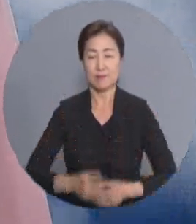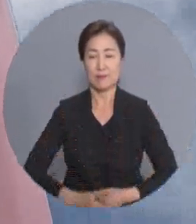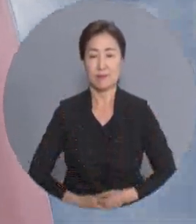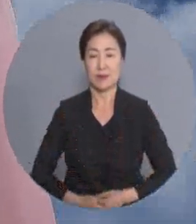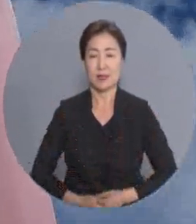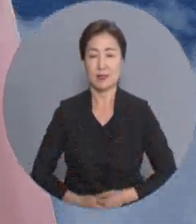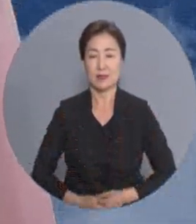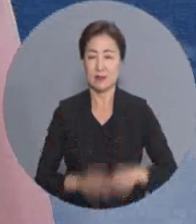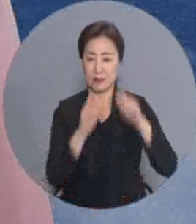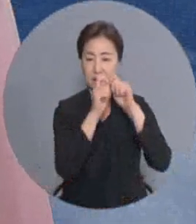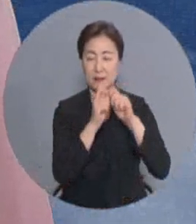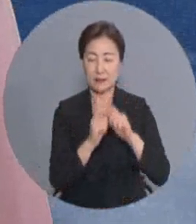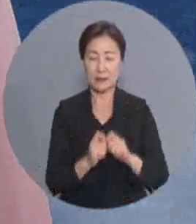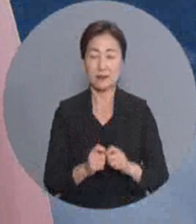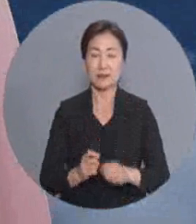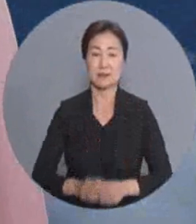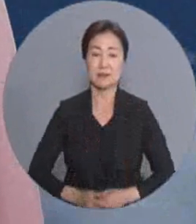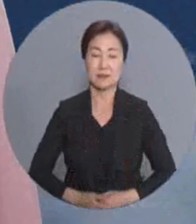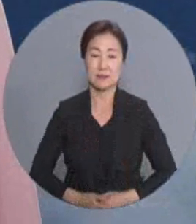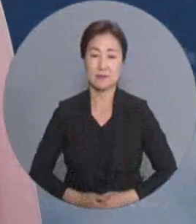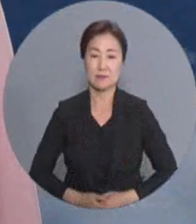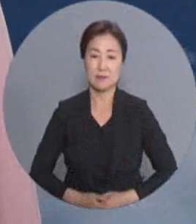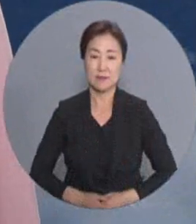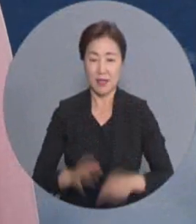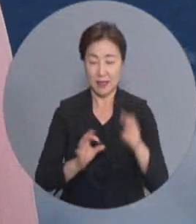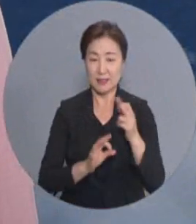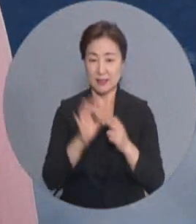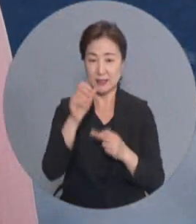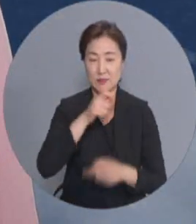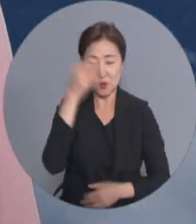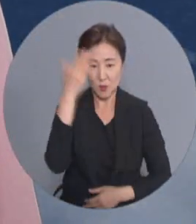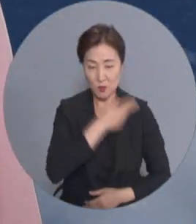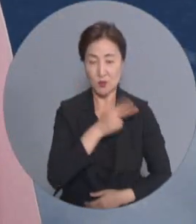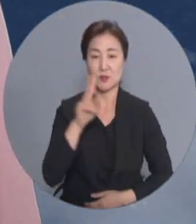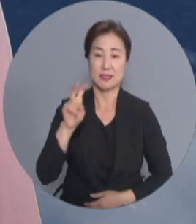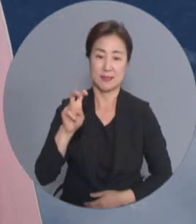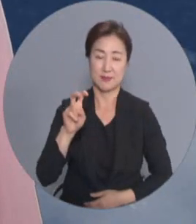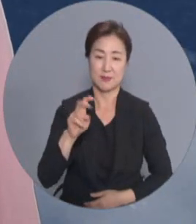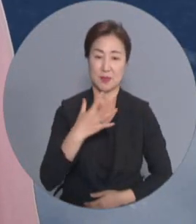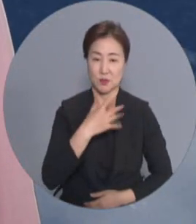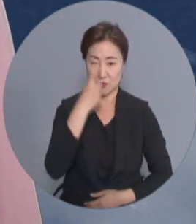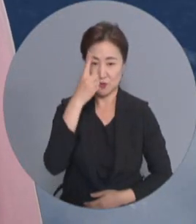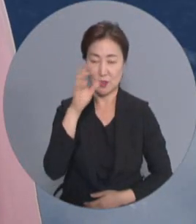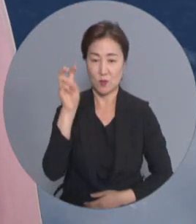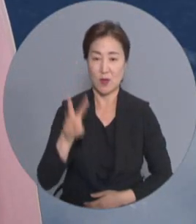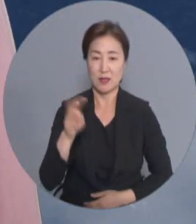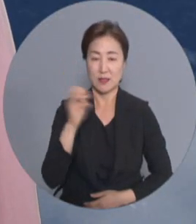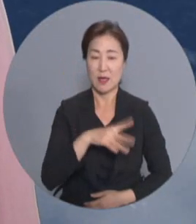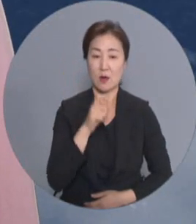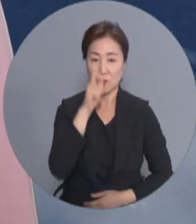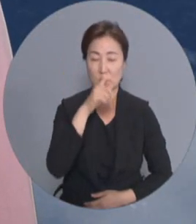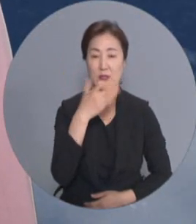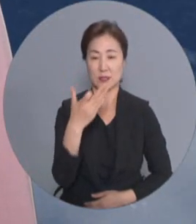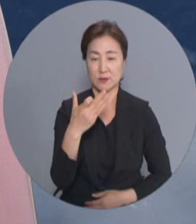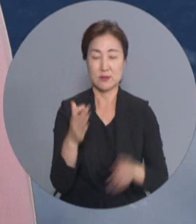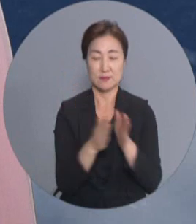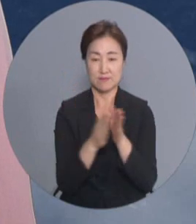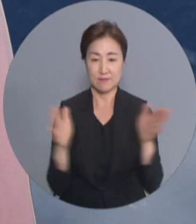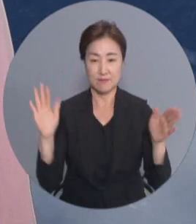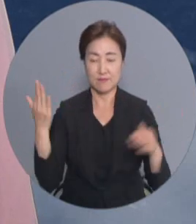자세한 내일 지역별 기온 보겠습니다 아침 기온은 여수가 20도 순천 광향 고흥 19도로